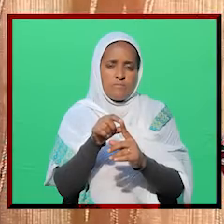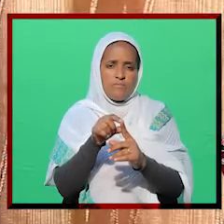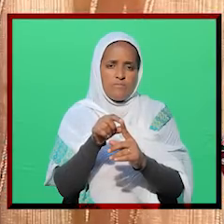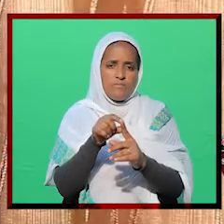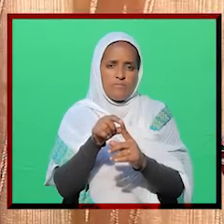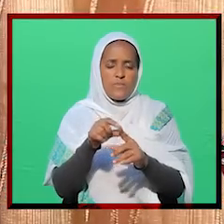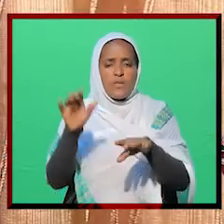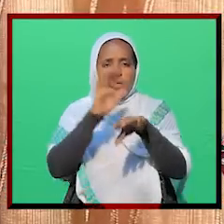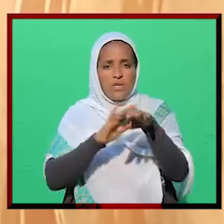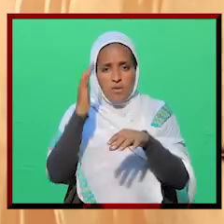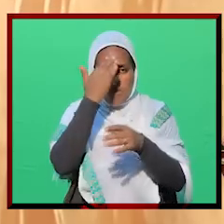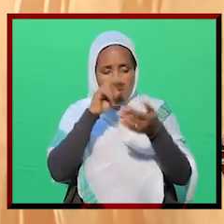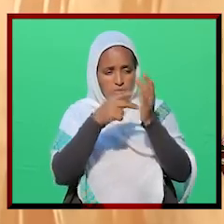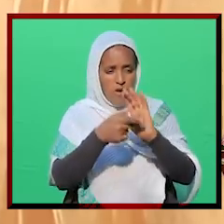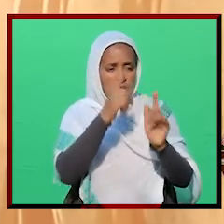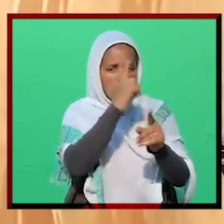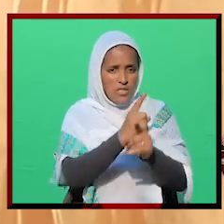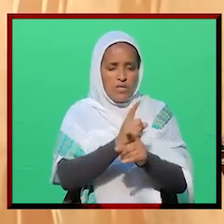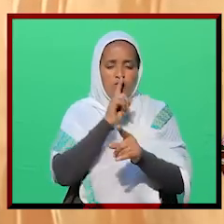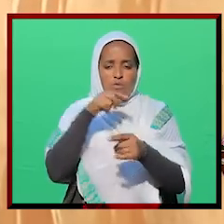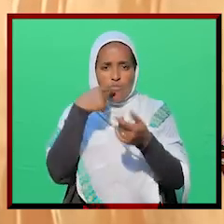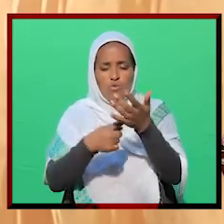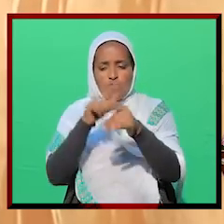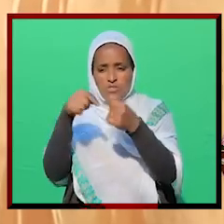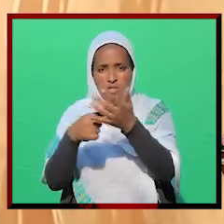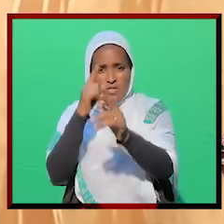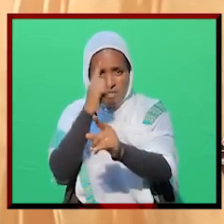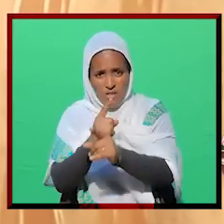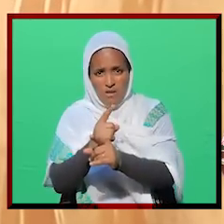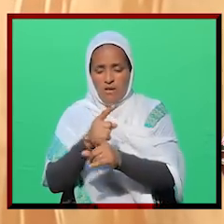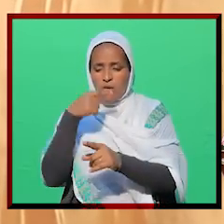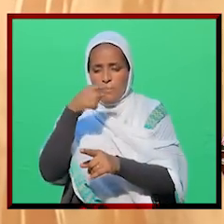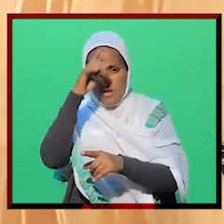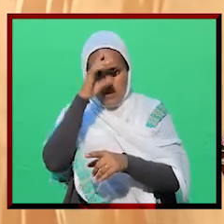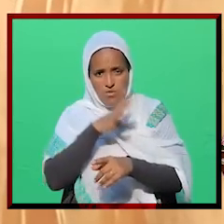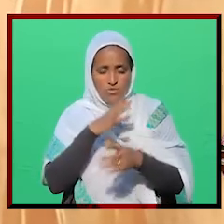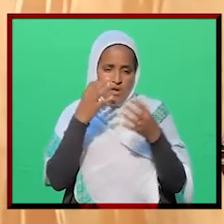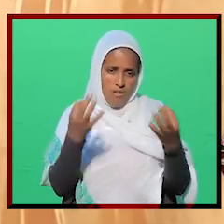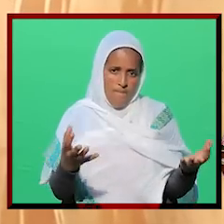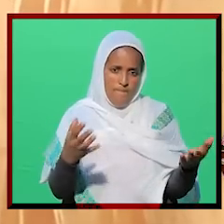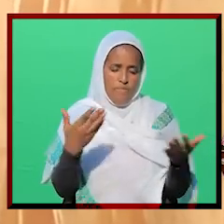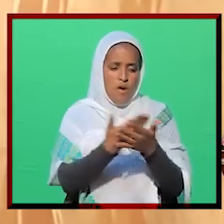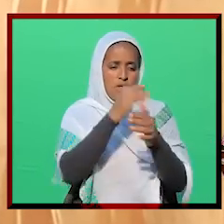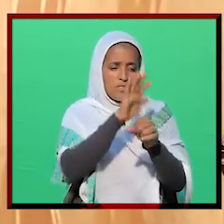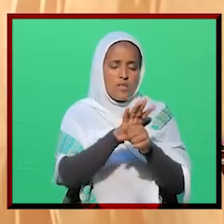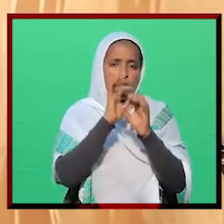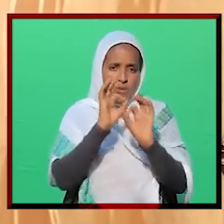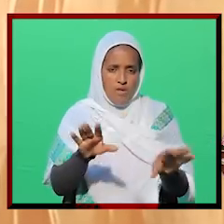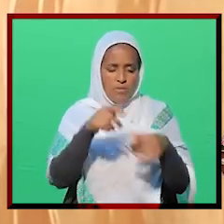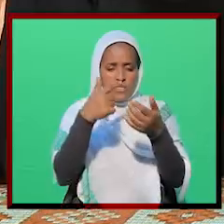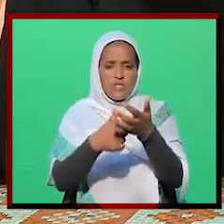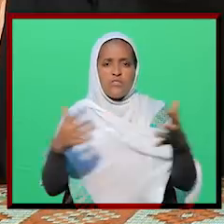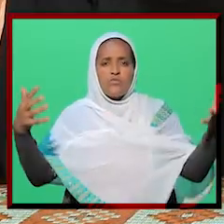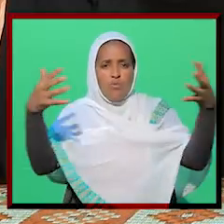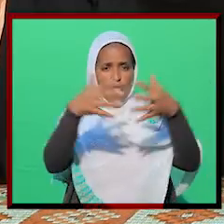ተዋህዶን እንደምንወስደው ማለት ነው። ቅባት ማለት ትክክለኛ ነው ብሎ ስለ ትክክለኛነት የሚናገር በብሉይ ኪዳንም የለም በአዲስ ኪዳንም